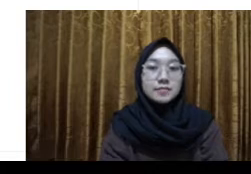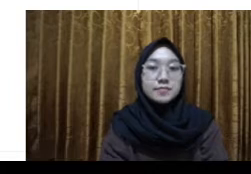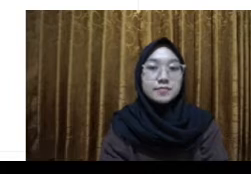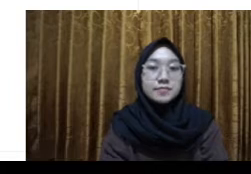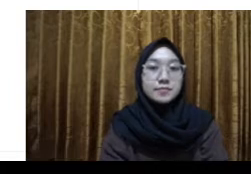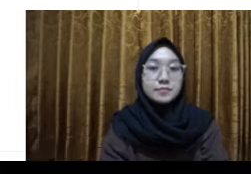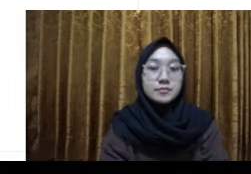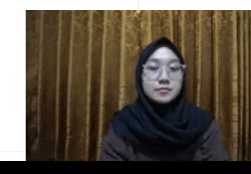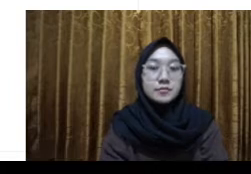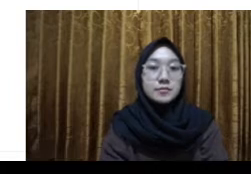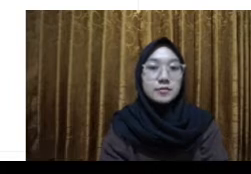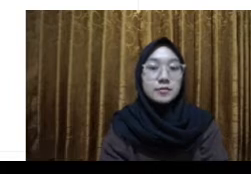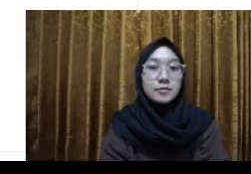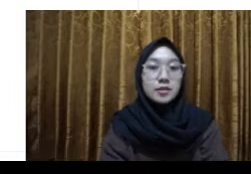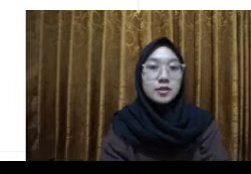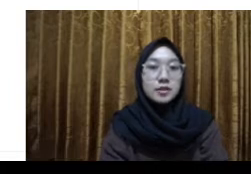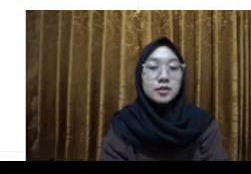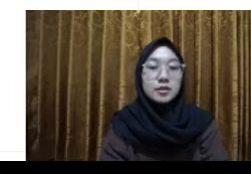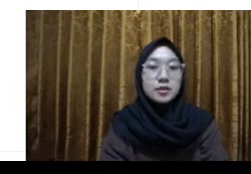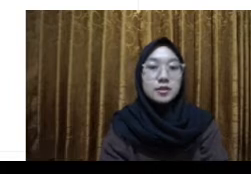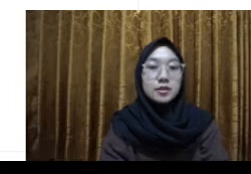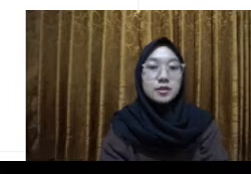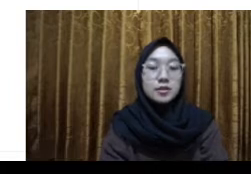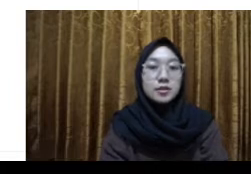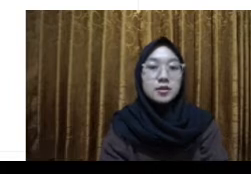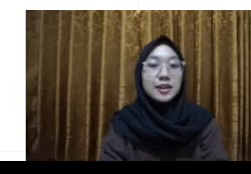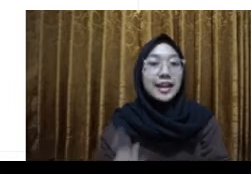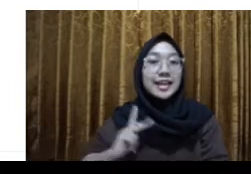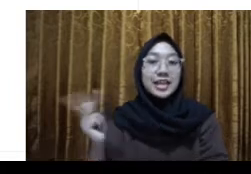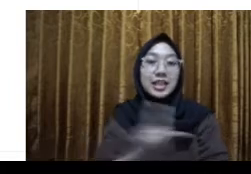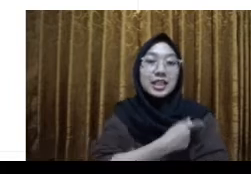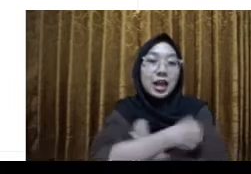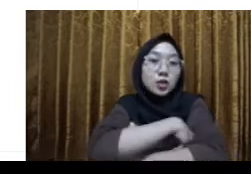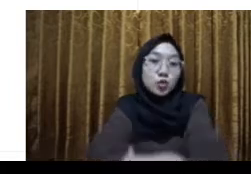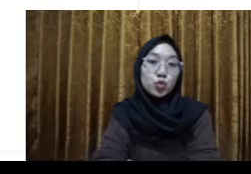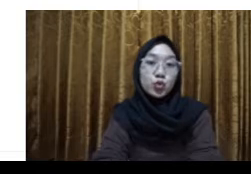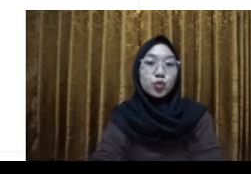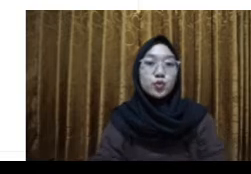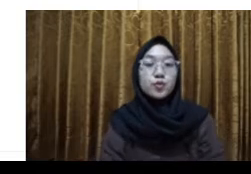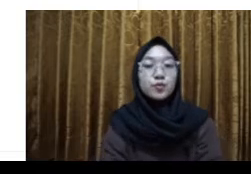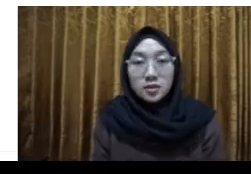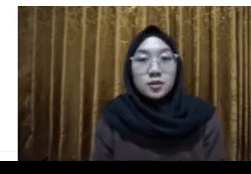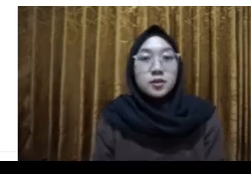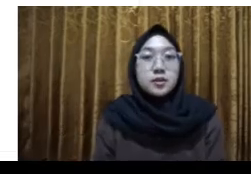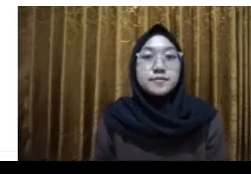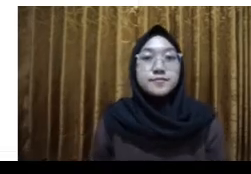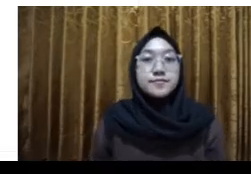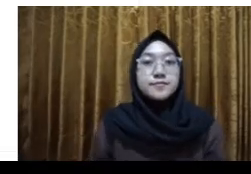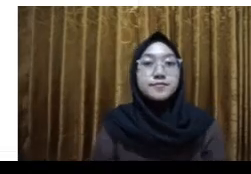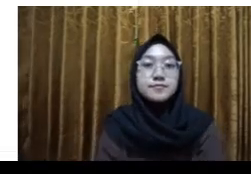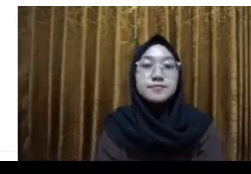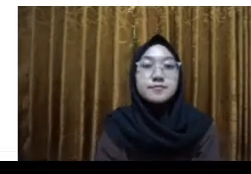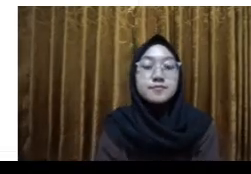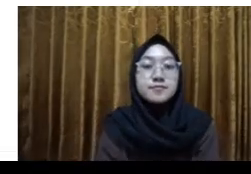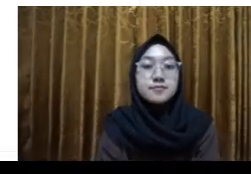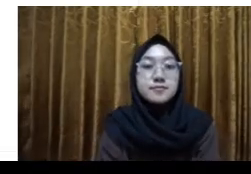Word. Documents color window. Items view ABBYY font unknown. Convert images Kita /PDF